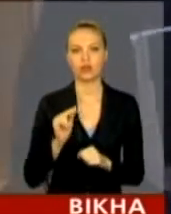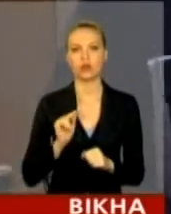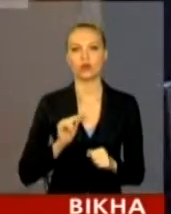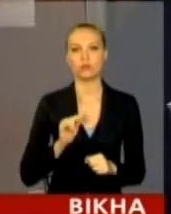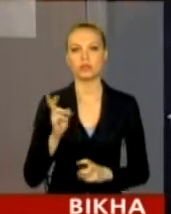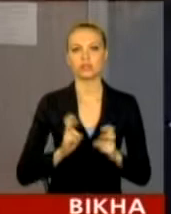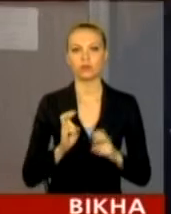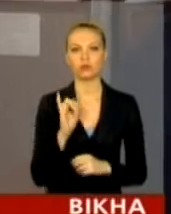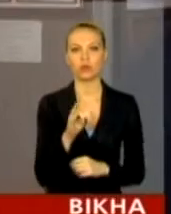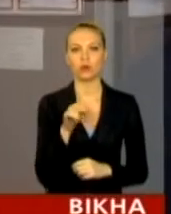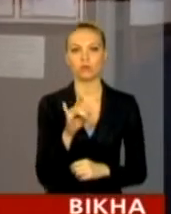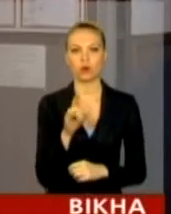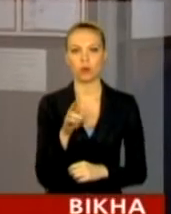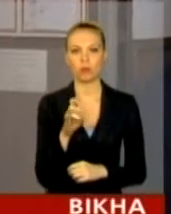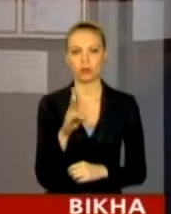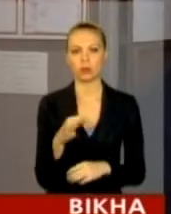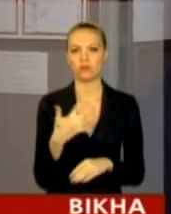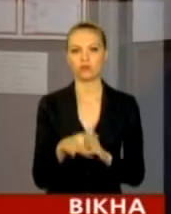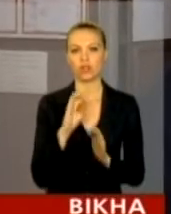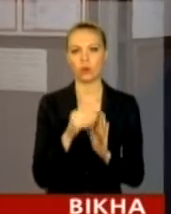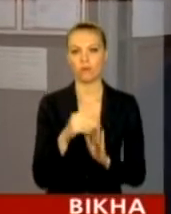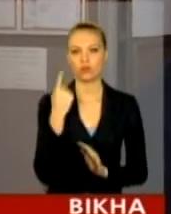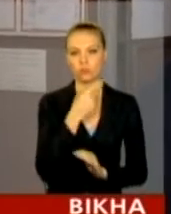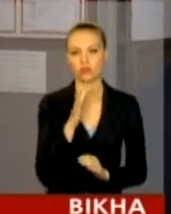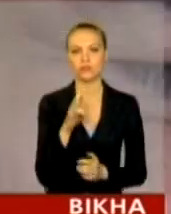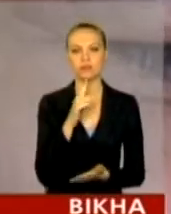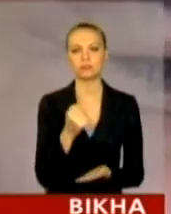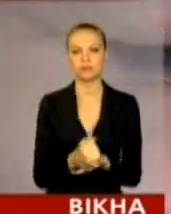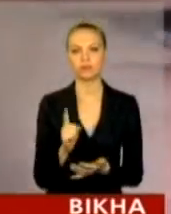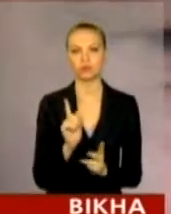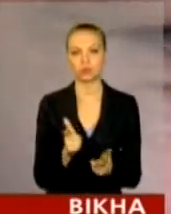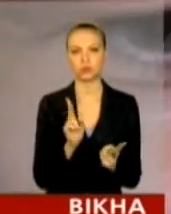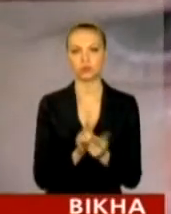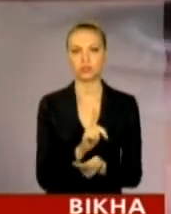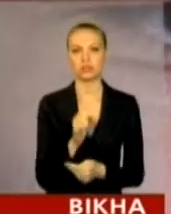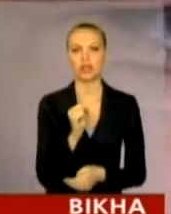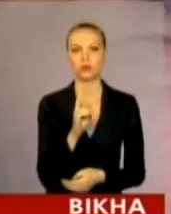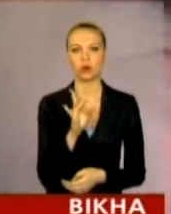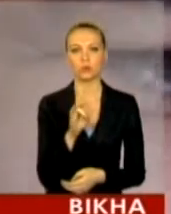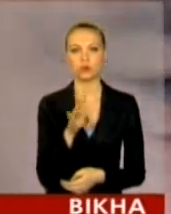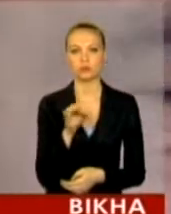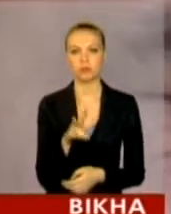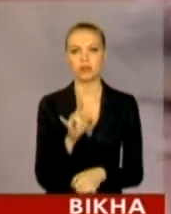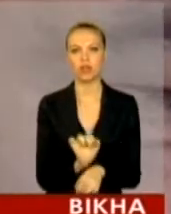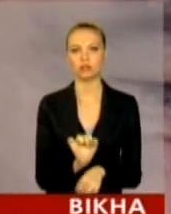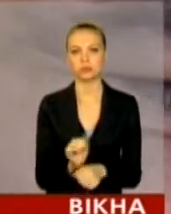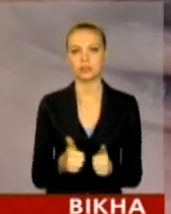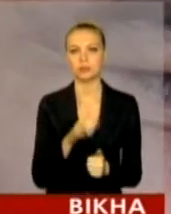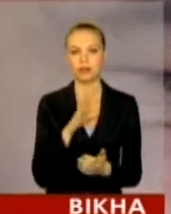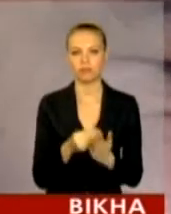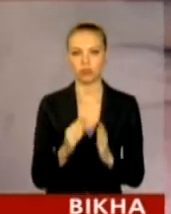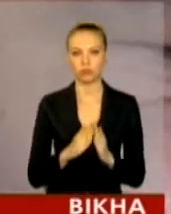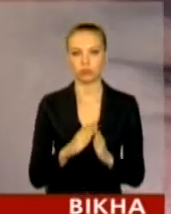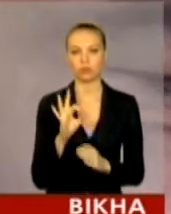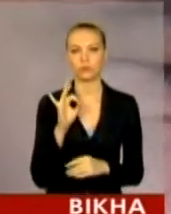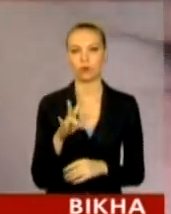заводу Ігор Пархоменко. Вже не ховаючи обличчя, він підтвердив, що зустрічався із Анатолієм Крупським на зупинці біля власного будинку.